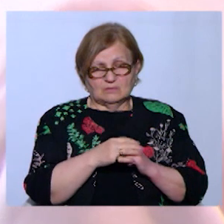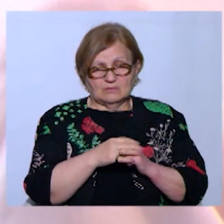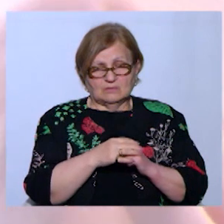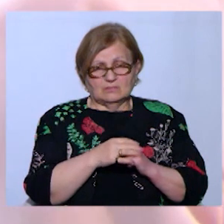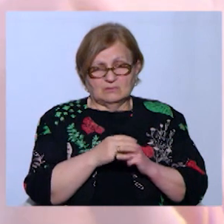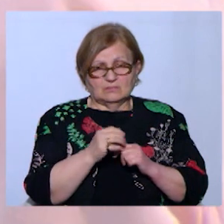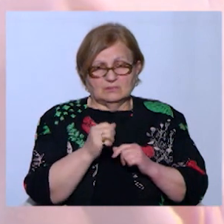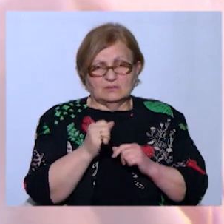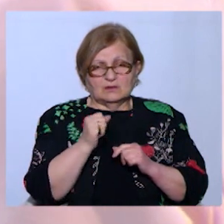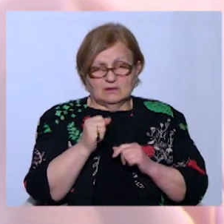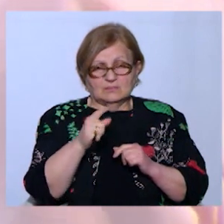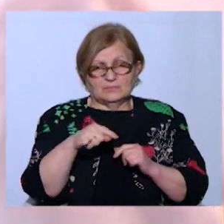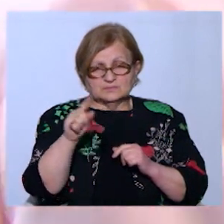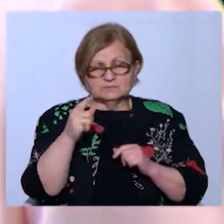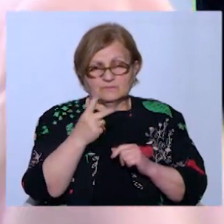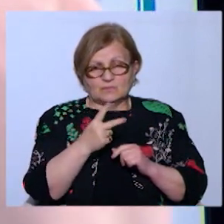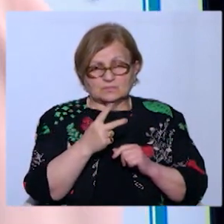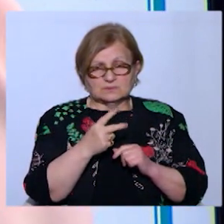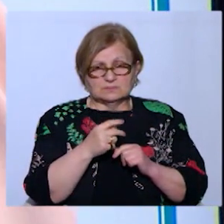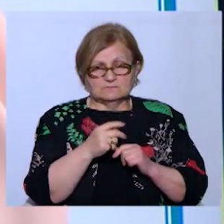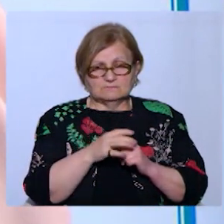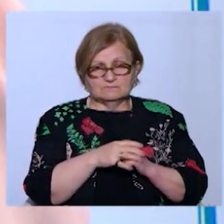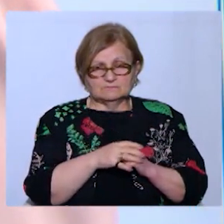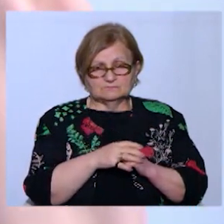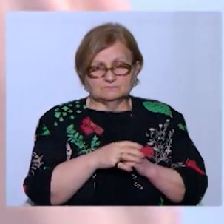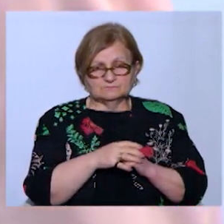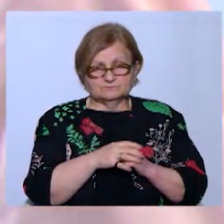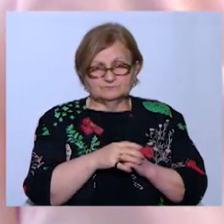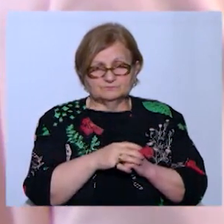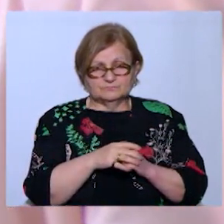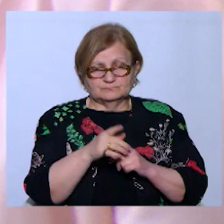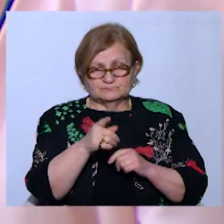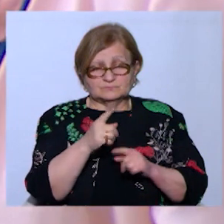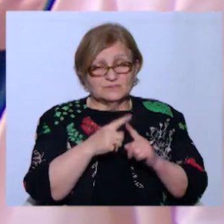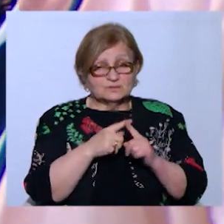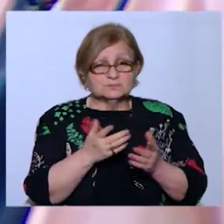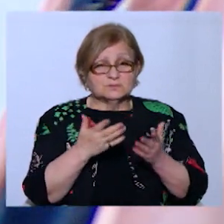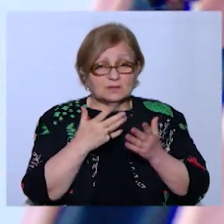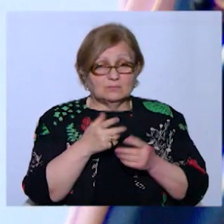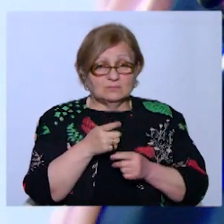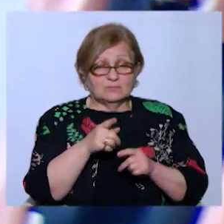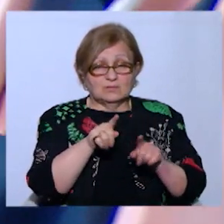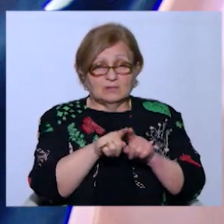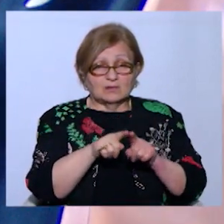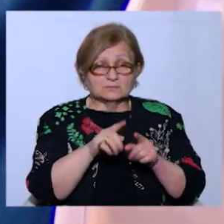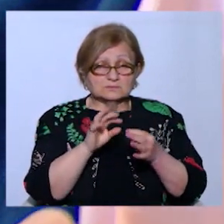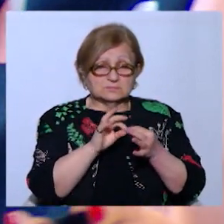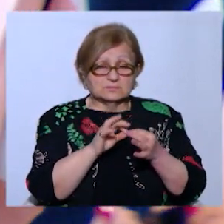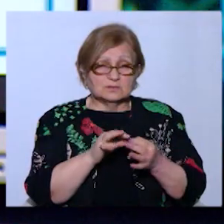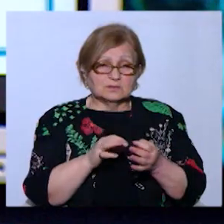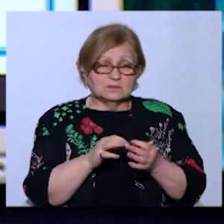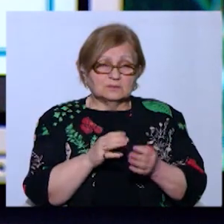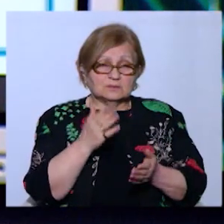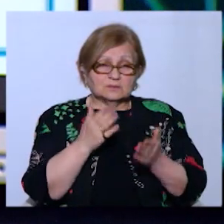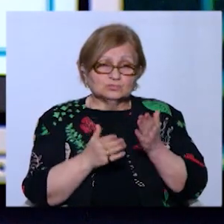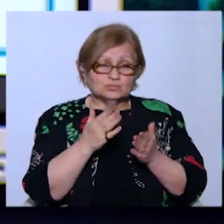A ფესვი 2-დან. ანუ X-ი უდრის A ფესვი 2-დან. ნახეთ აქაც არის კავშირი, ესე იგი თუ